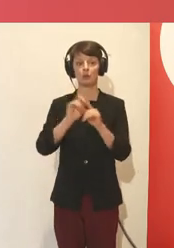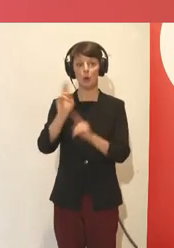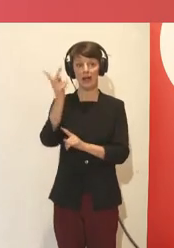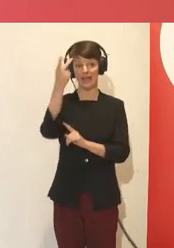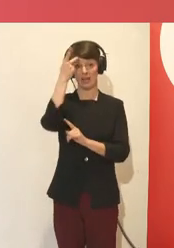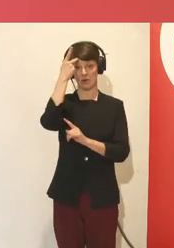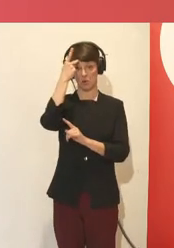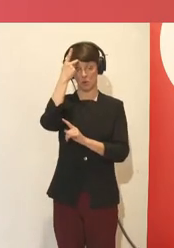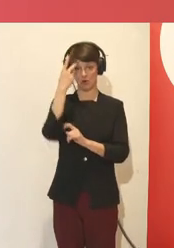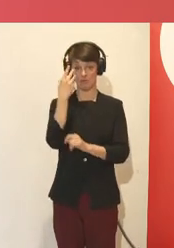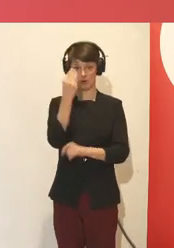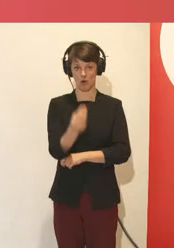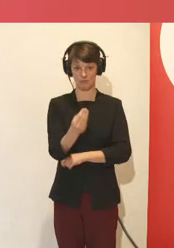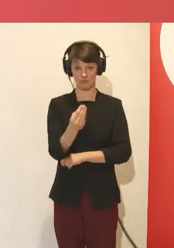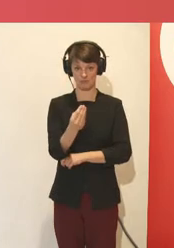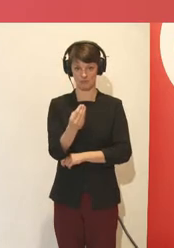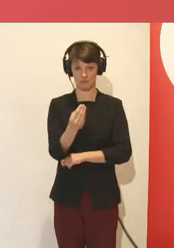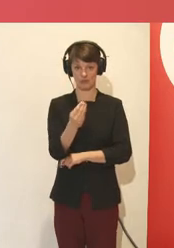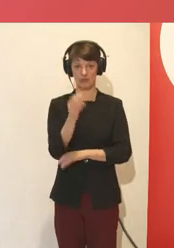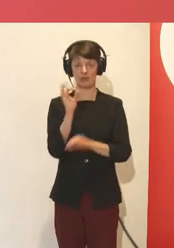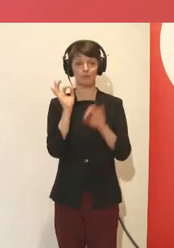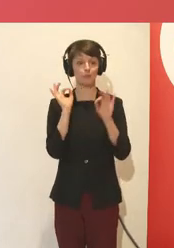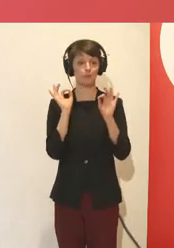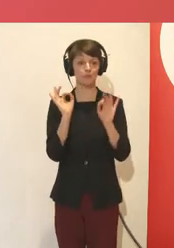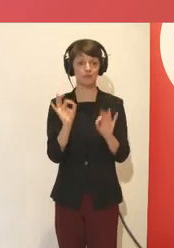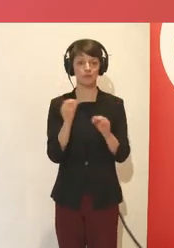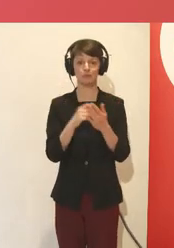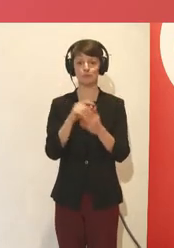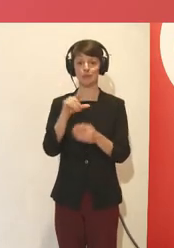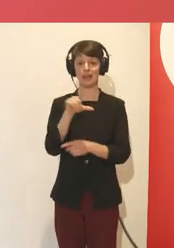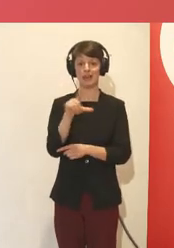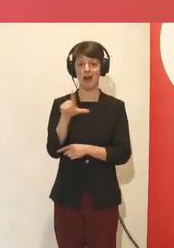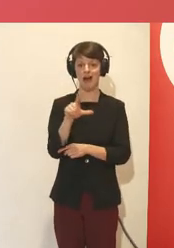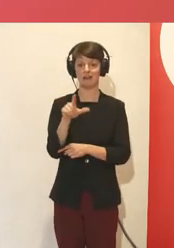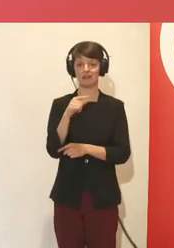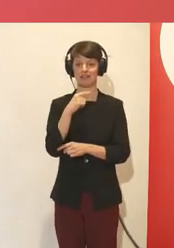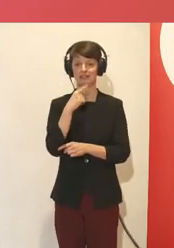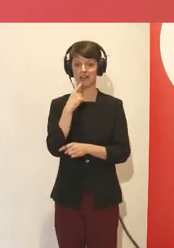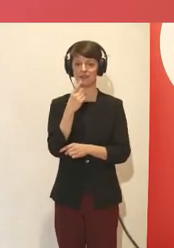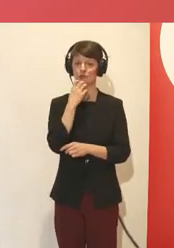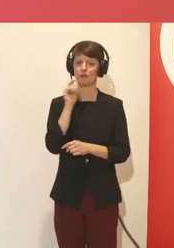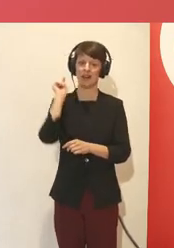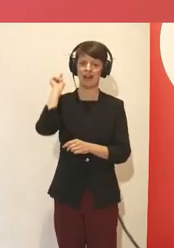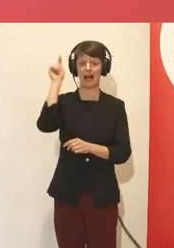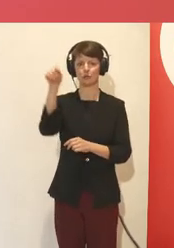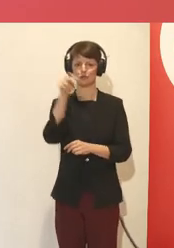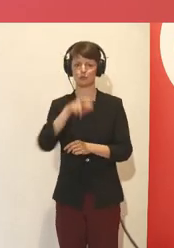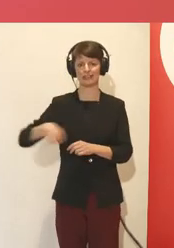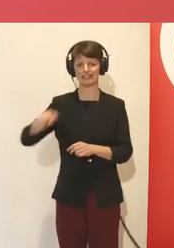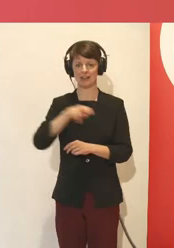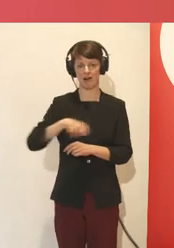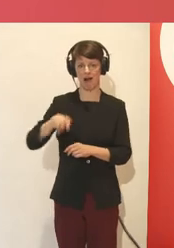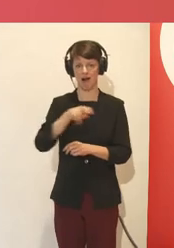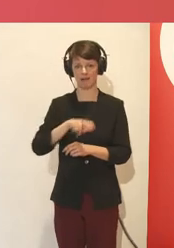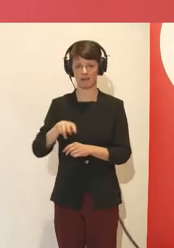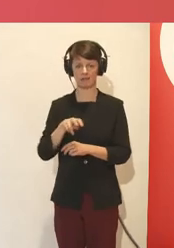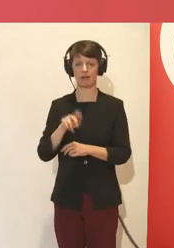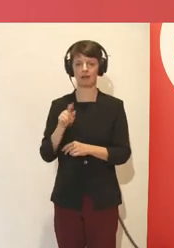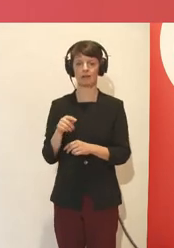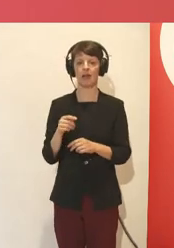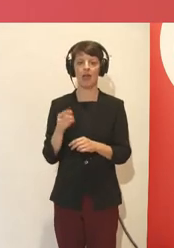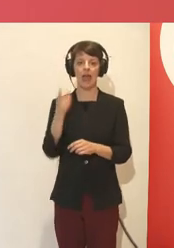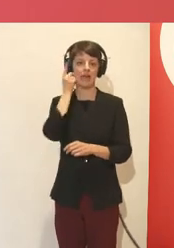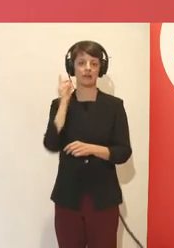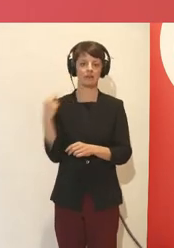dass wenn ihr mal wie lars schon gesagt hat vielleicht doch mal auf die beine vertreten und einen spaziergang macht dann klingelt zumindest